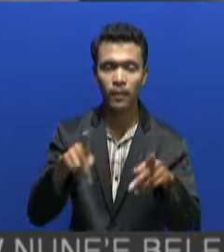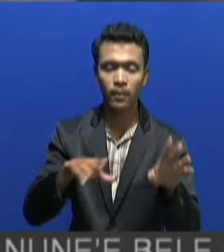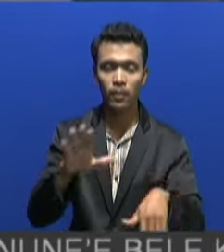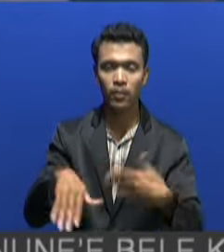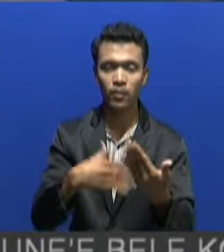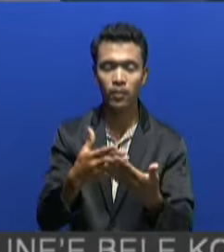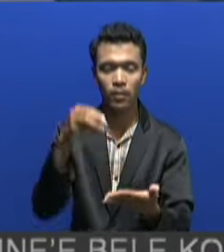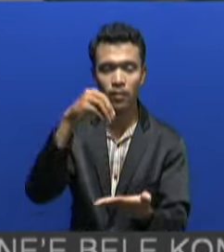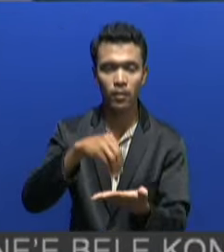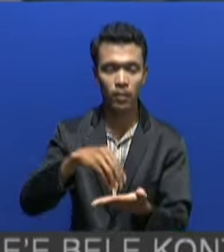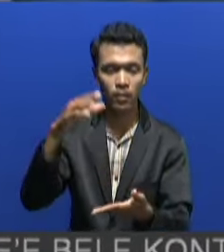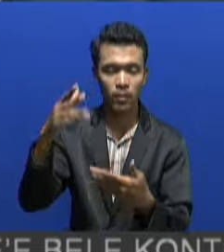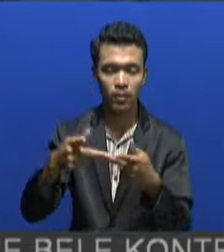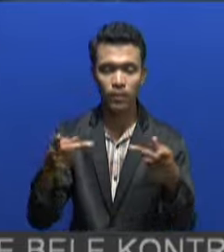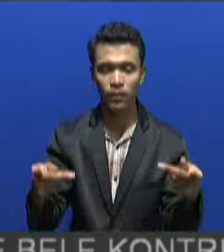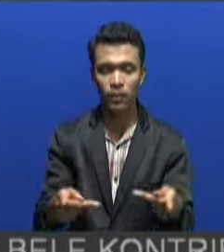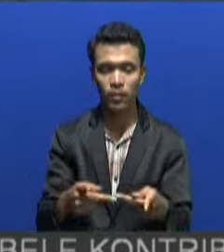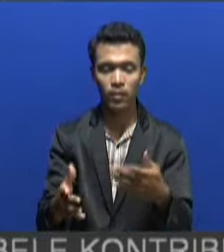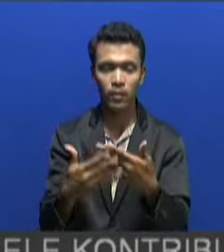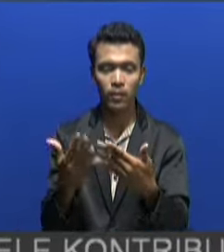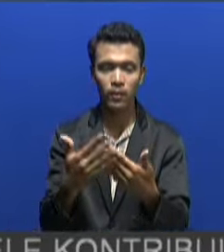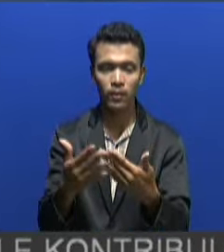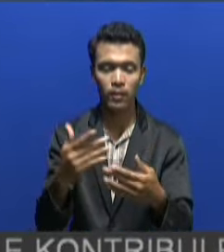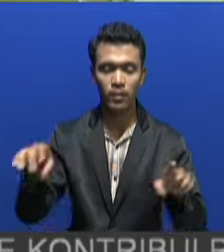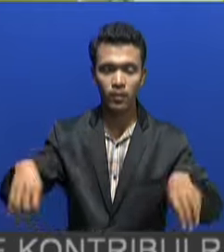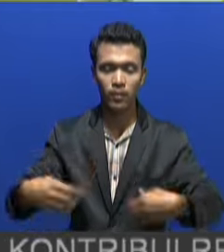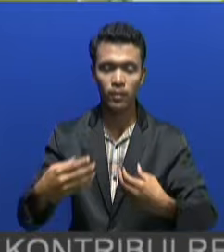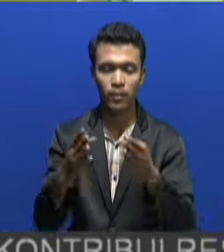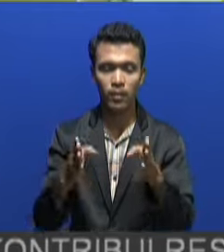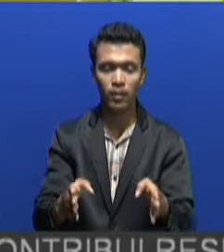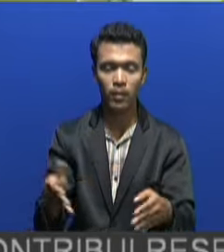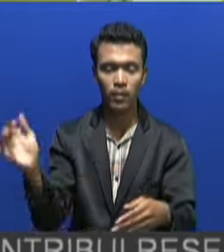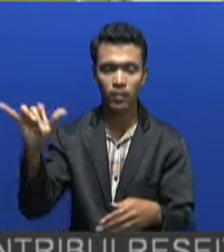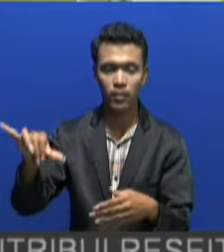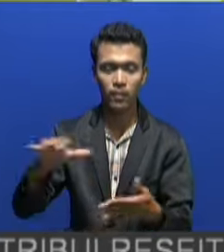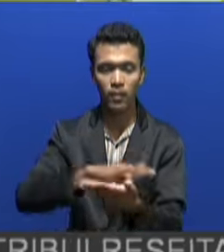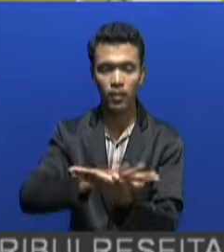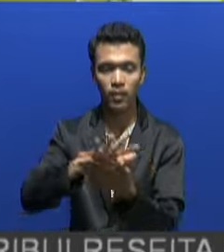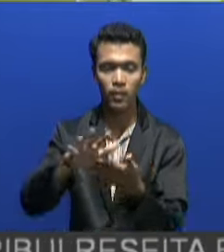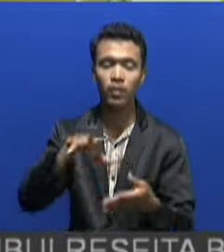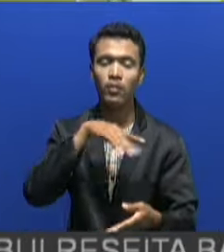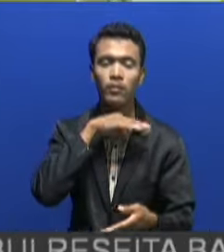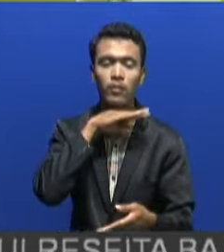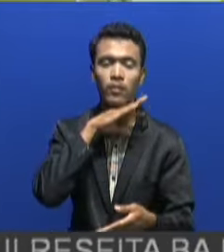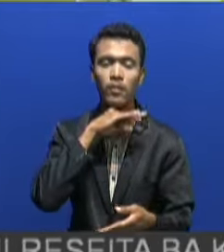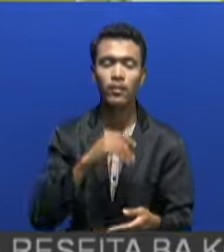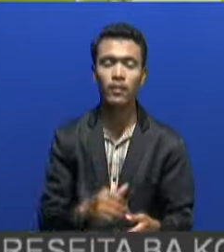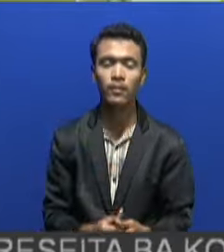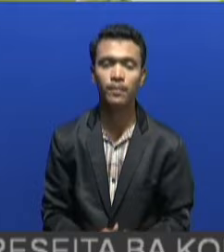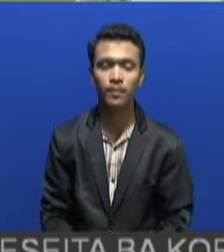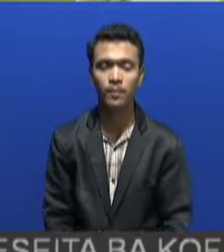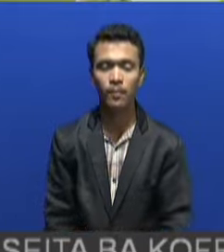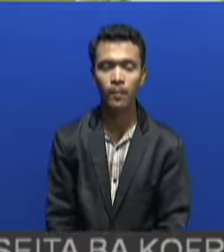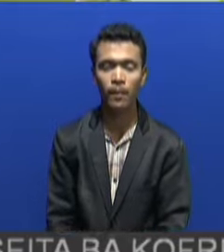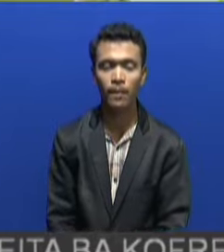ya fatin hurune bele fácil equipa trabalho sira be maka recolha lisu bele comandante de serviço hodi